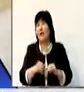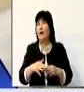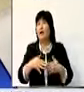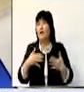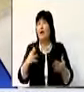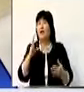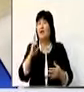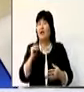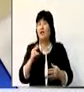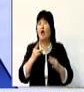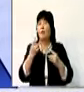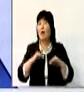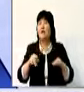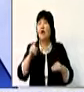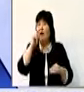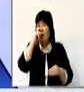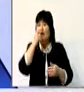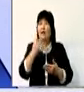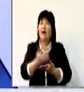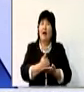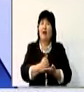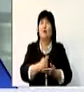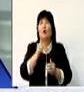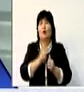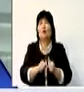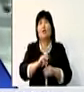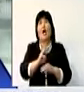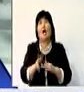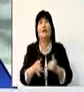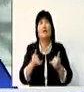кенттегі балабақшалар сүт, қатық, айранмен үздіксіз қамтамасыз етілуде.